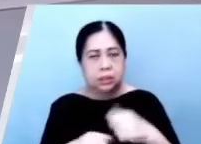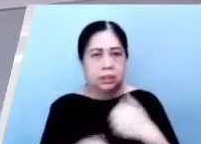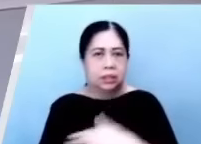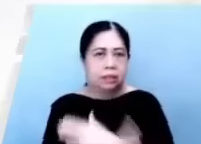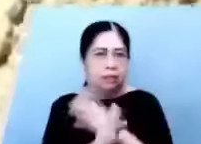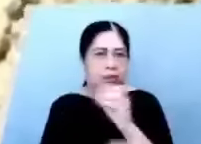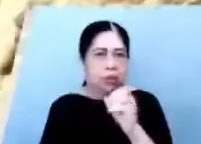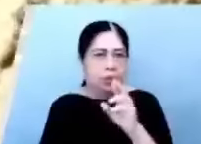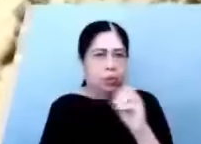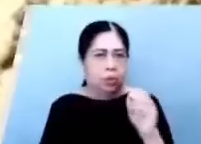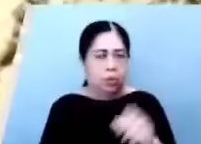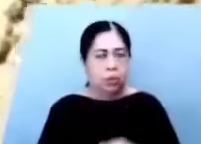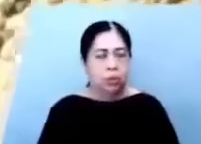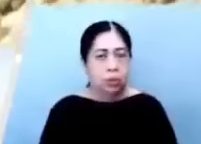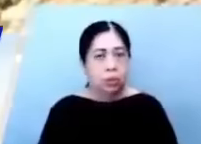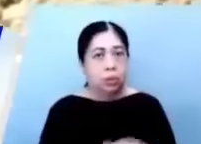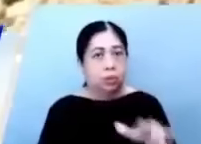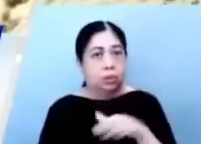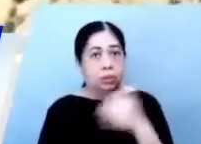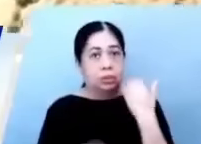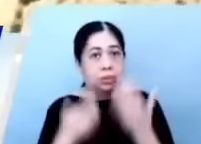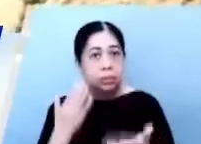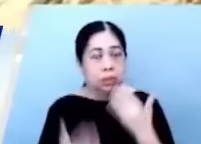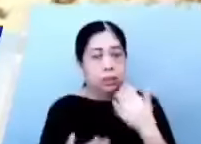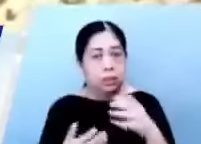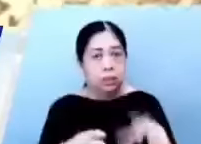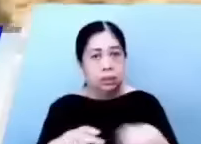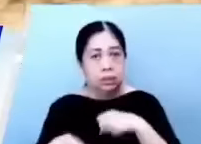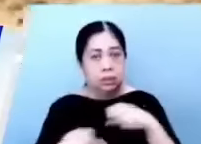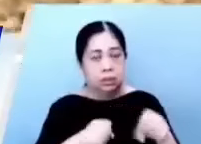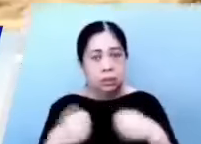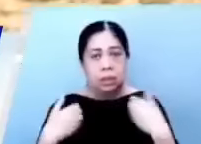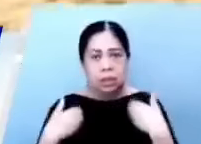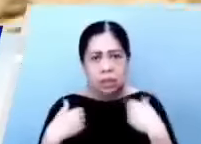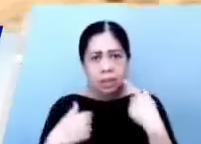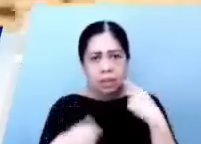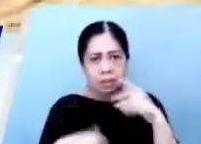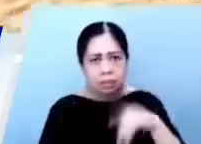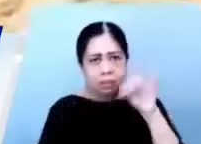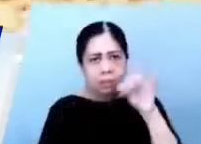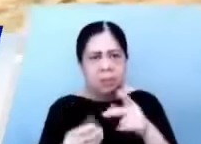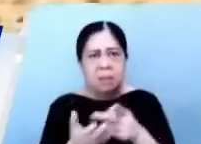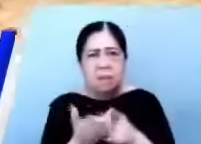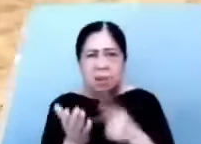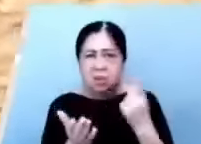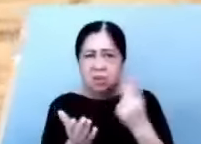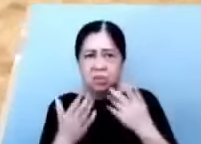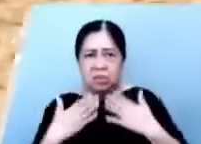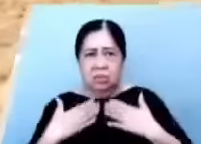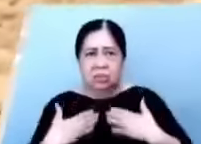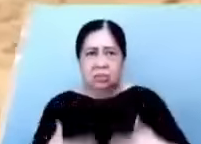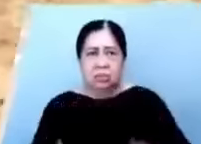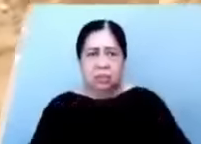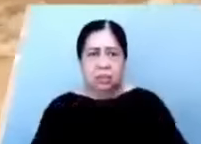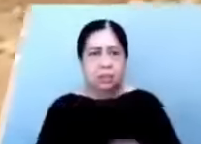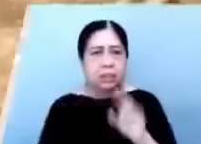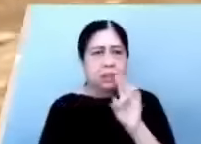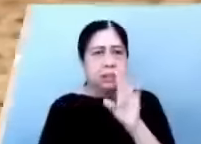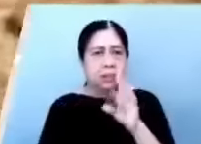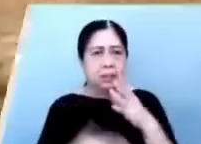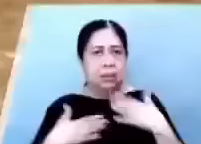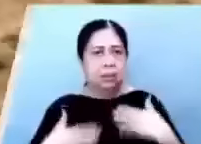landslide. Bukod sa mga bangkay na nare-recover, may mga natatagpuan ding parte lang ng katawan. 17 bangkay naman ang hindi